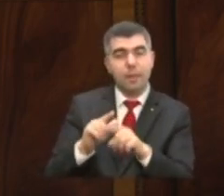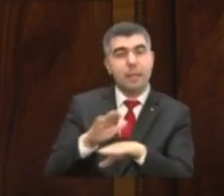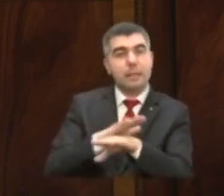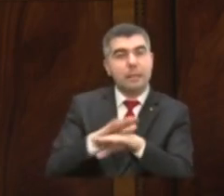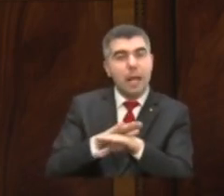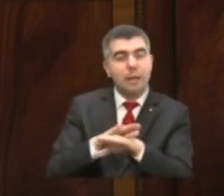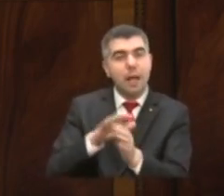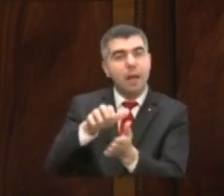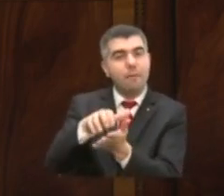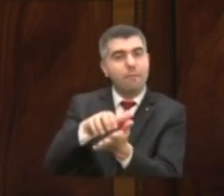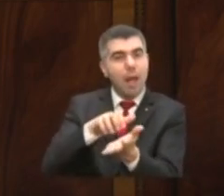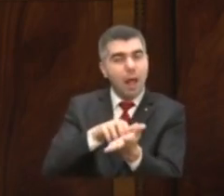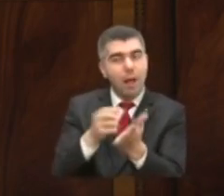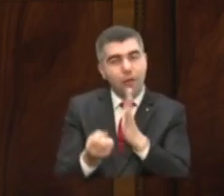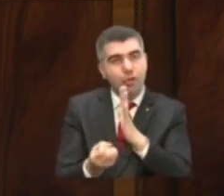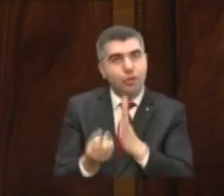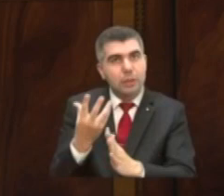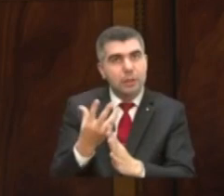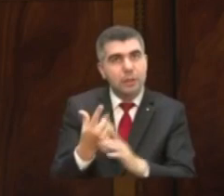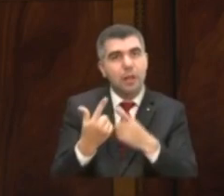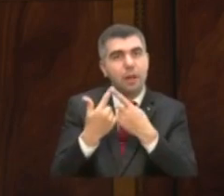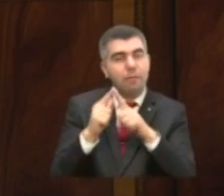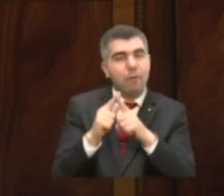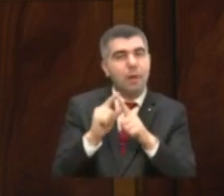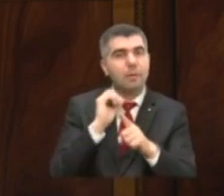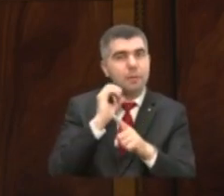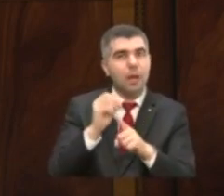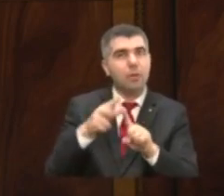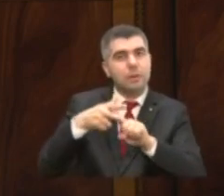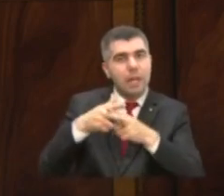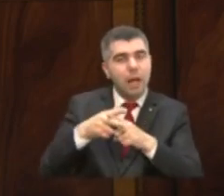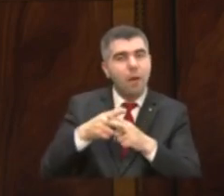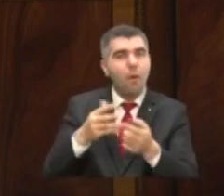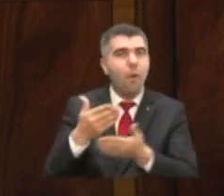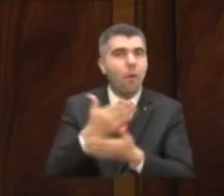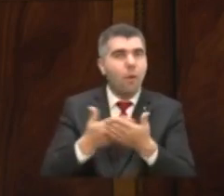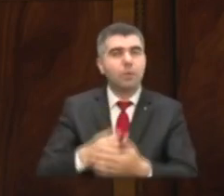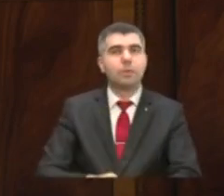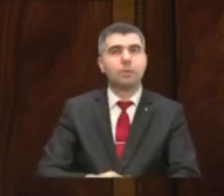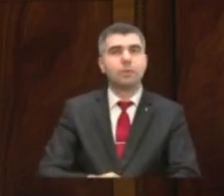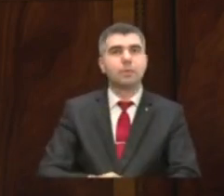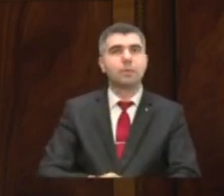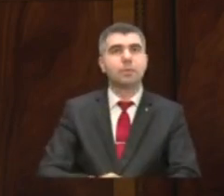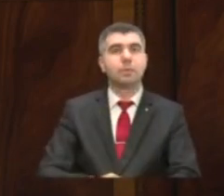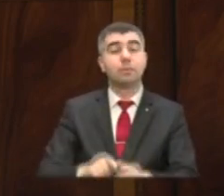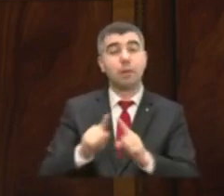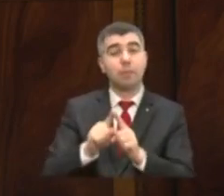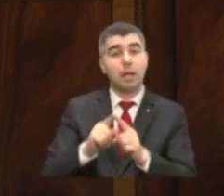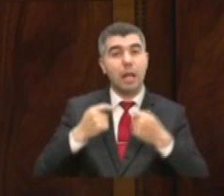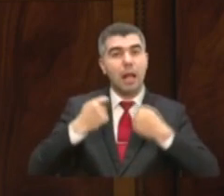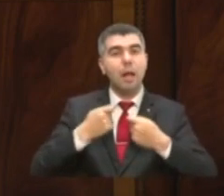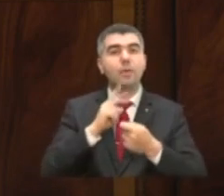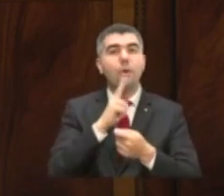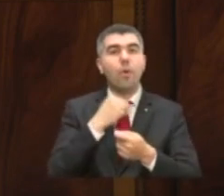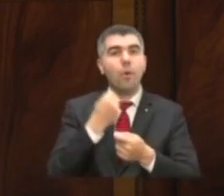تستدرك السياسة الفلاحية الجديدة ما لم تتمكن الدعامة الثانية في المخطط من تحقيقه. ثم السيد رئيس الحكومة غادي نمشي مباشرة لواحد